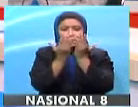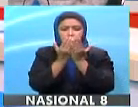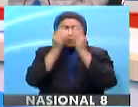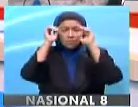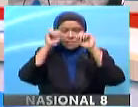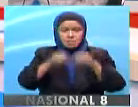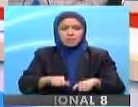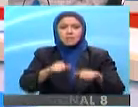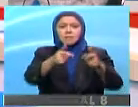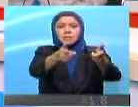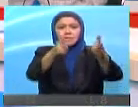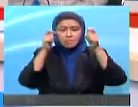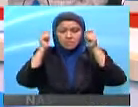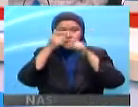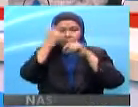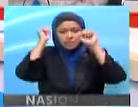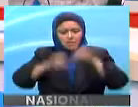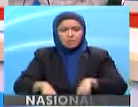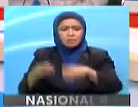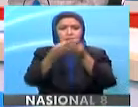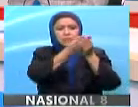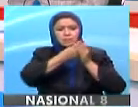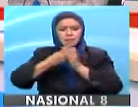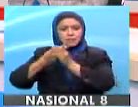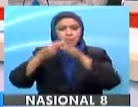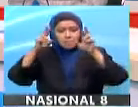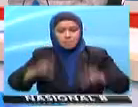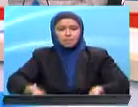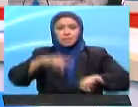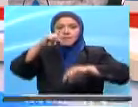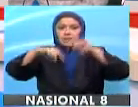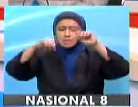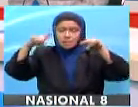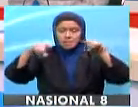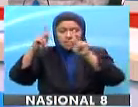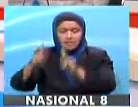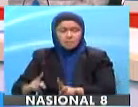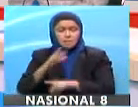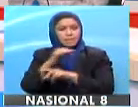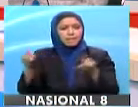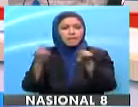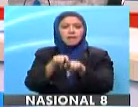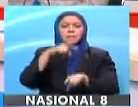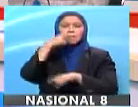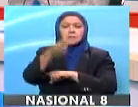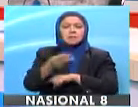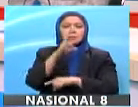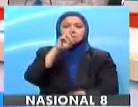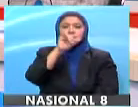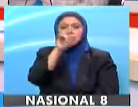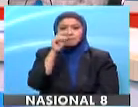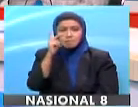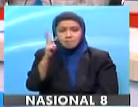menyepadupadukan rakyat berbilang kaum dalam jangka masa panjang serta selaras dengan penyata Razak 1956 dan dasar